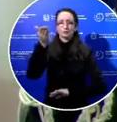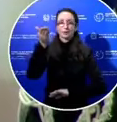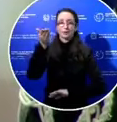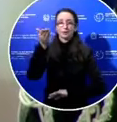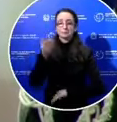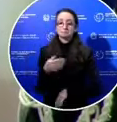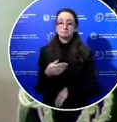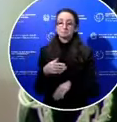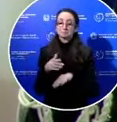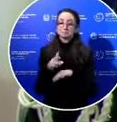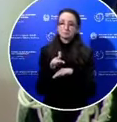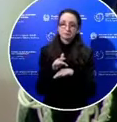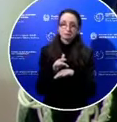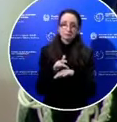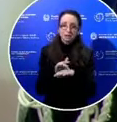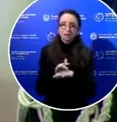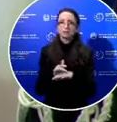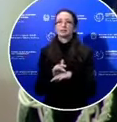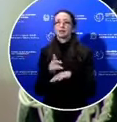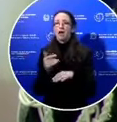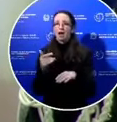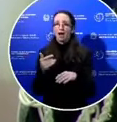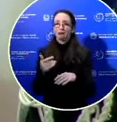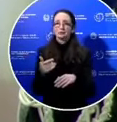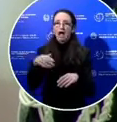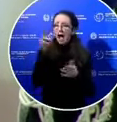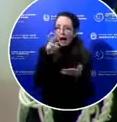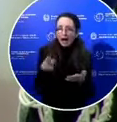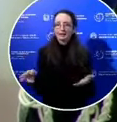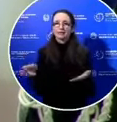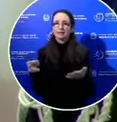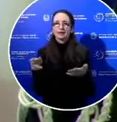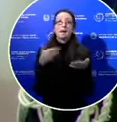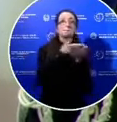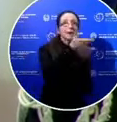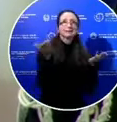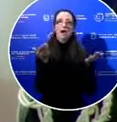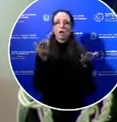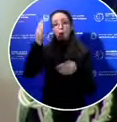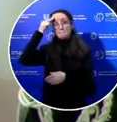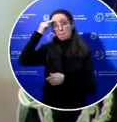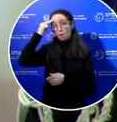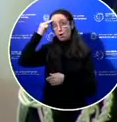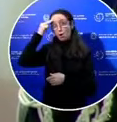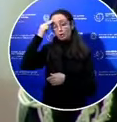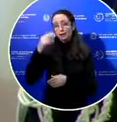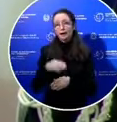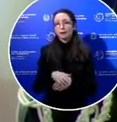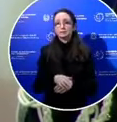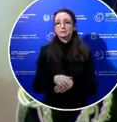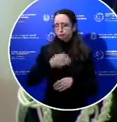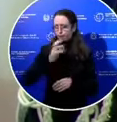bellezza, fragile il territorio, l'arte, il paesaggio, la memoria, sono fragili,